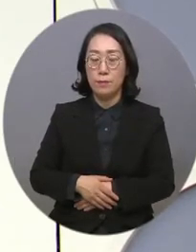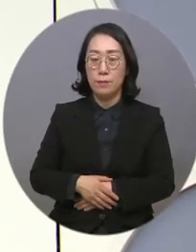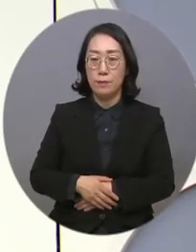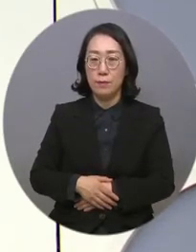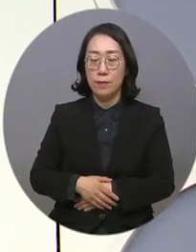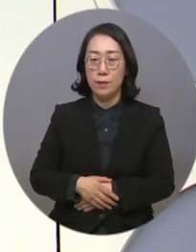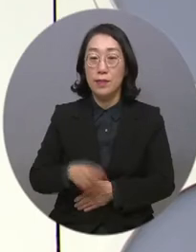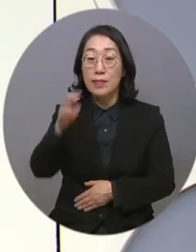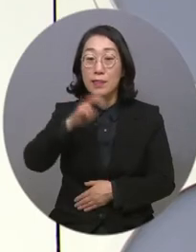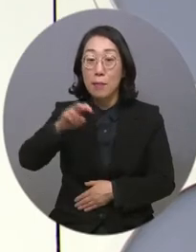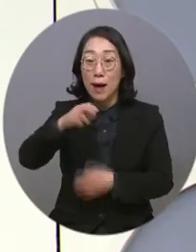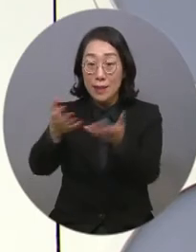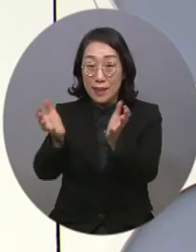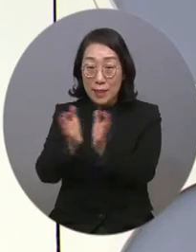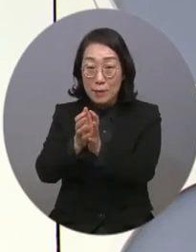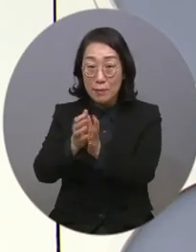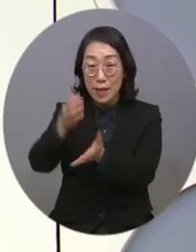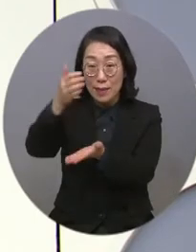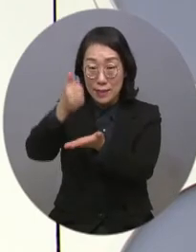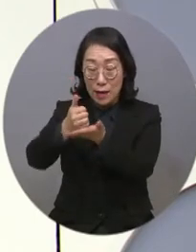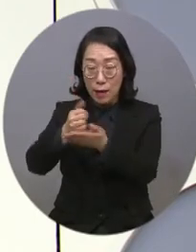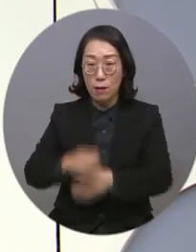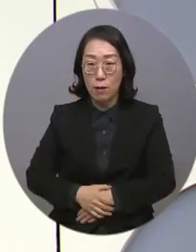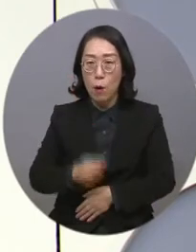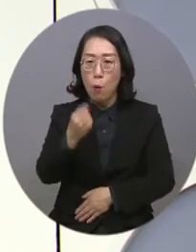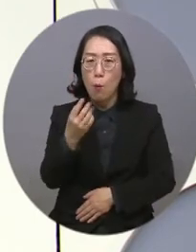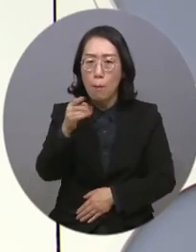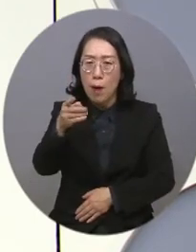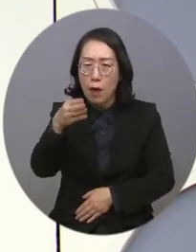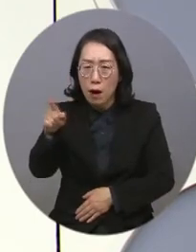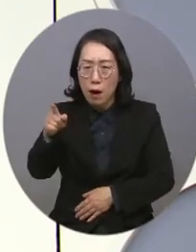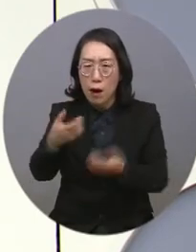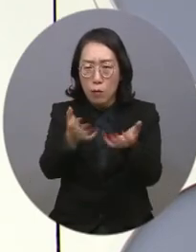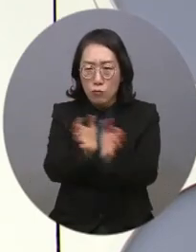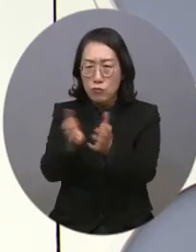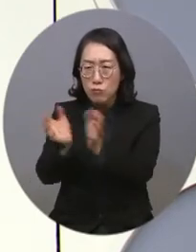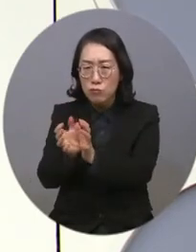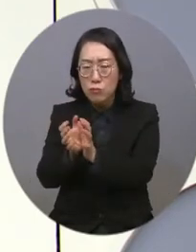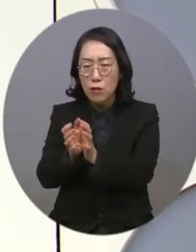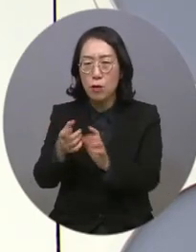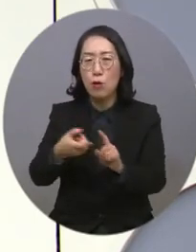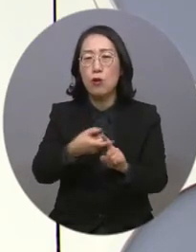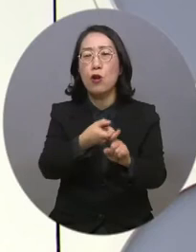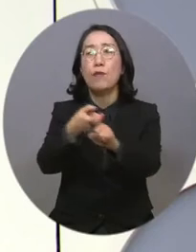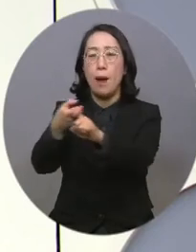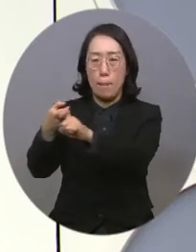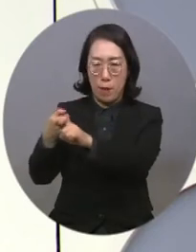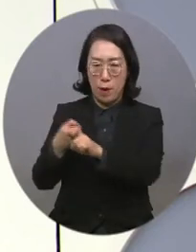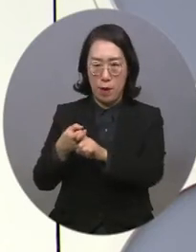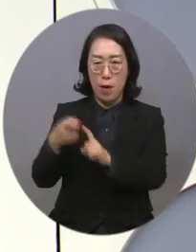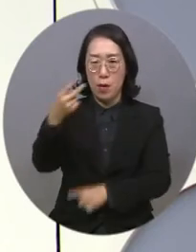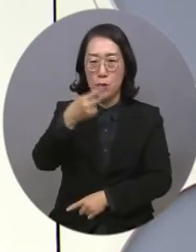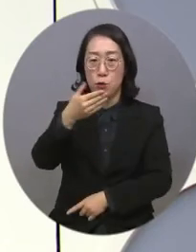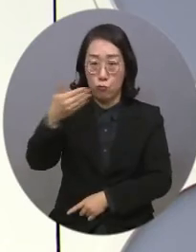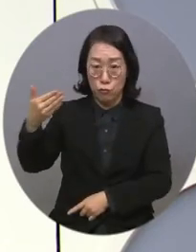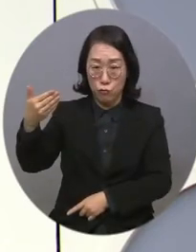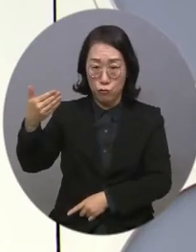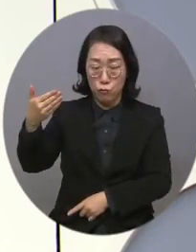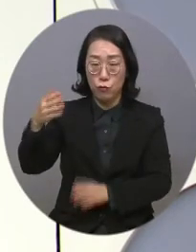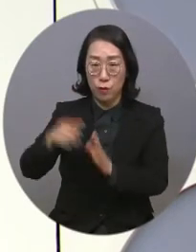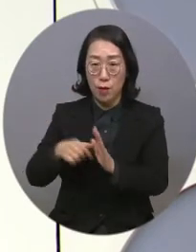단장인데 그분이 대한민국에 오페라단이 많은데 잘 조직이 안 된다고 오페라 연합회를 만들었어요. 2009년도에. 네. 그래서